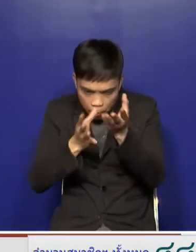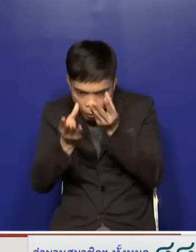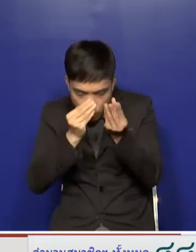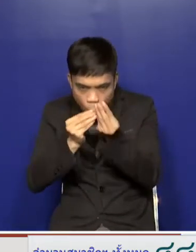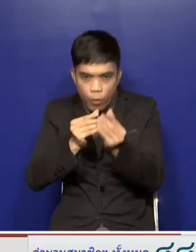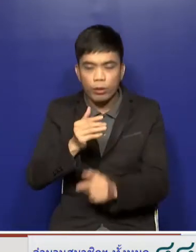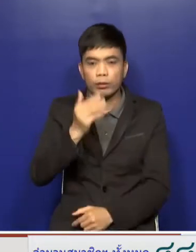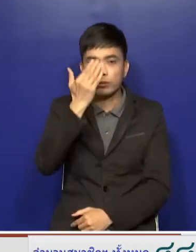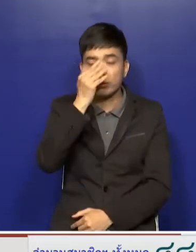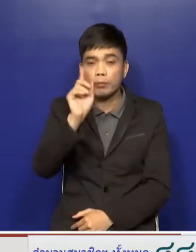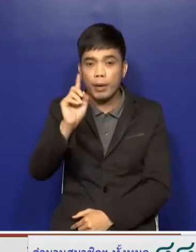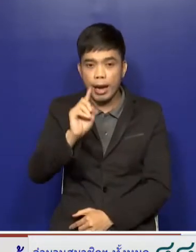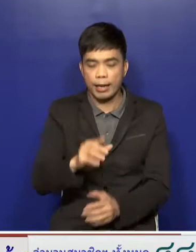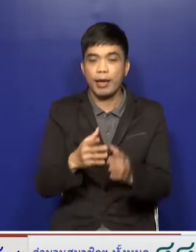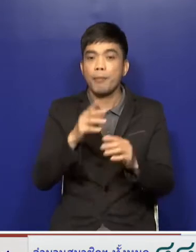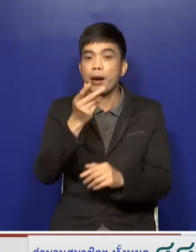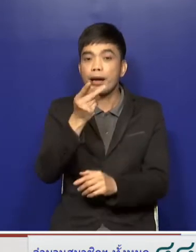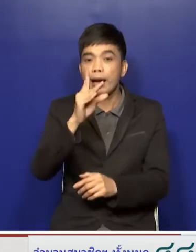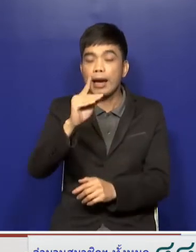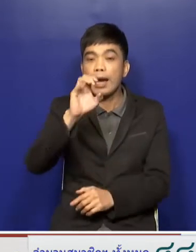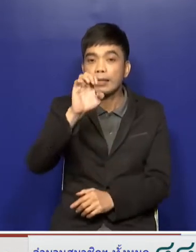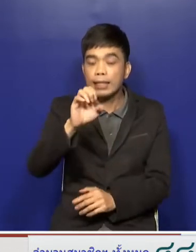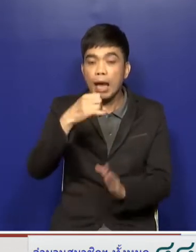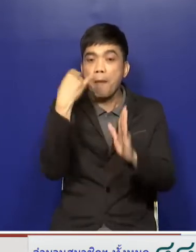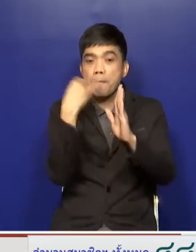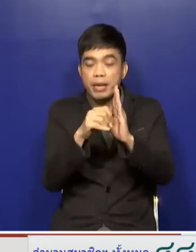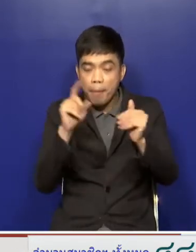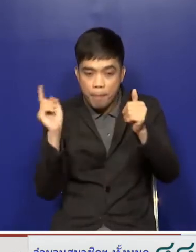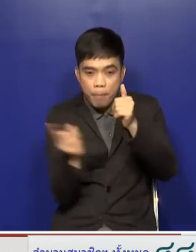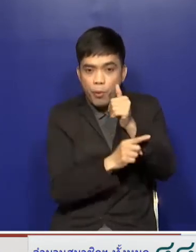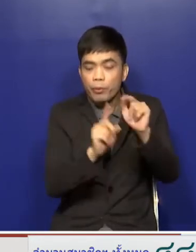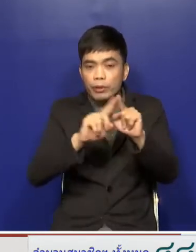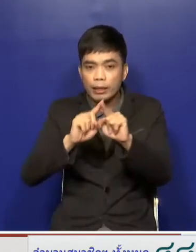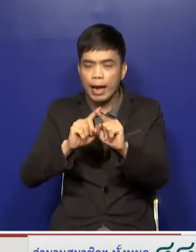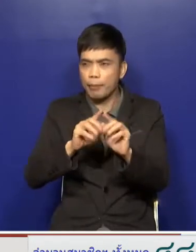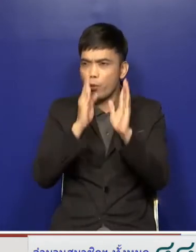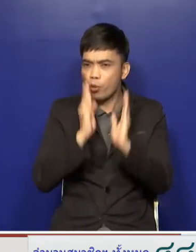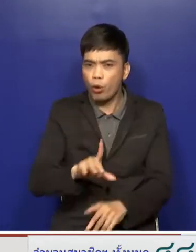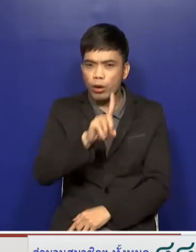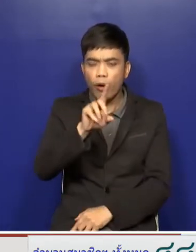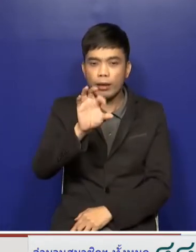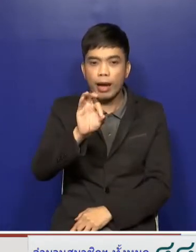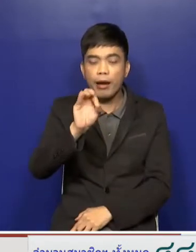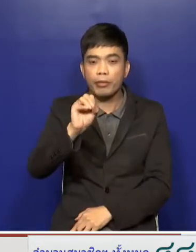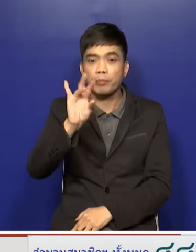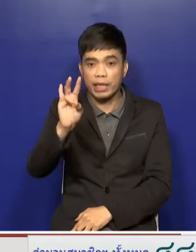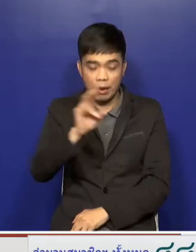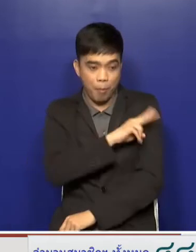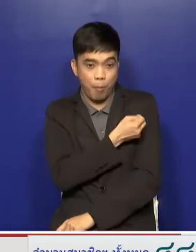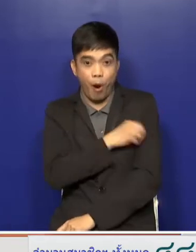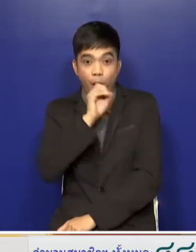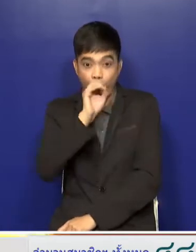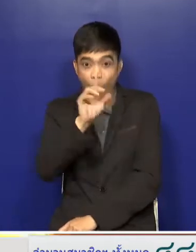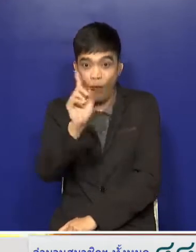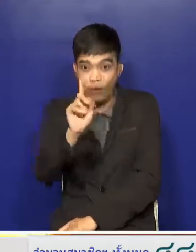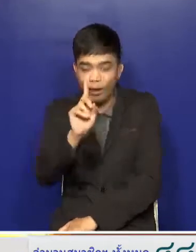นะครับในเรื่องของจำนวนคดีความร่นแทเกิดข 1,597ายในทกศรรฐาสุขรายงานมานะครับ